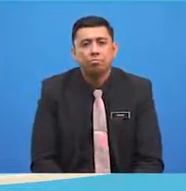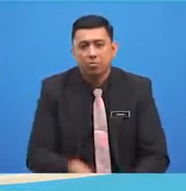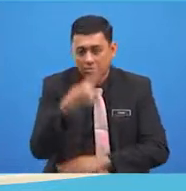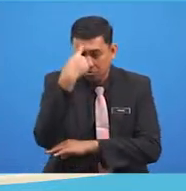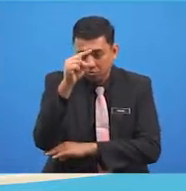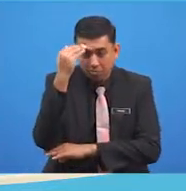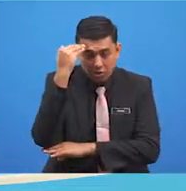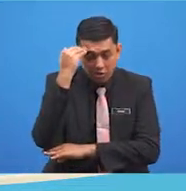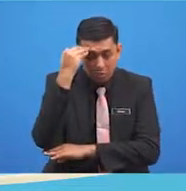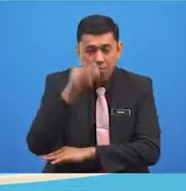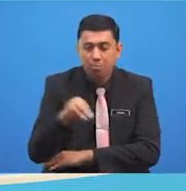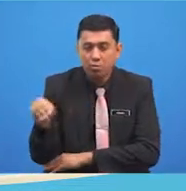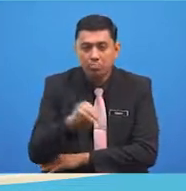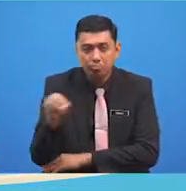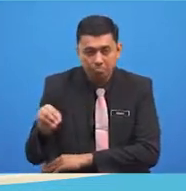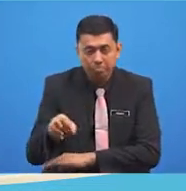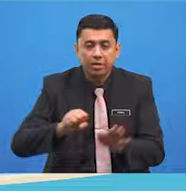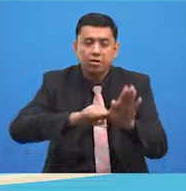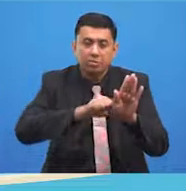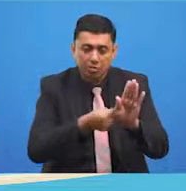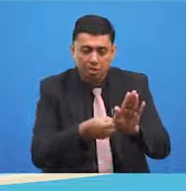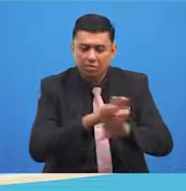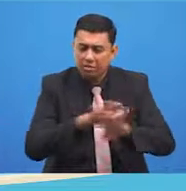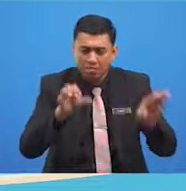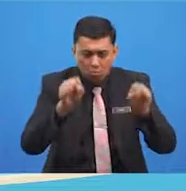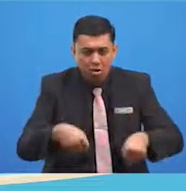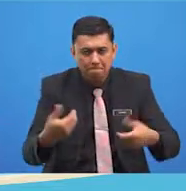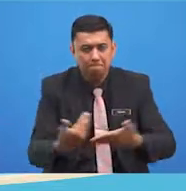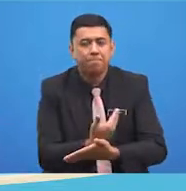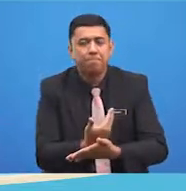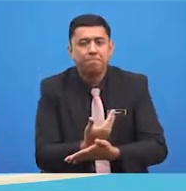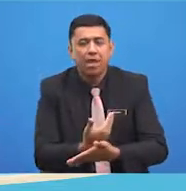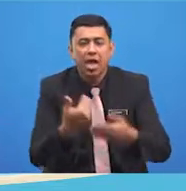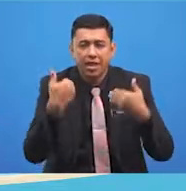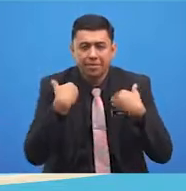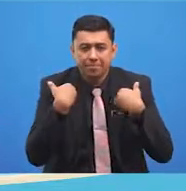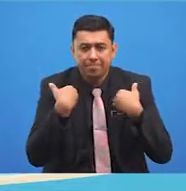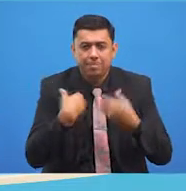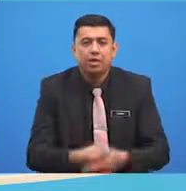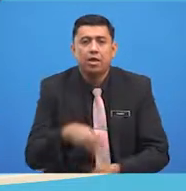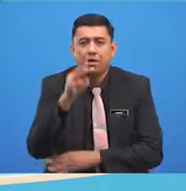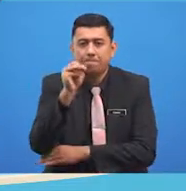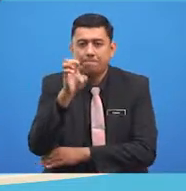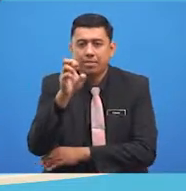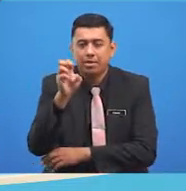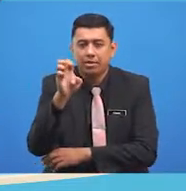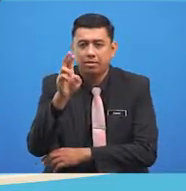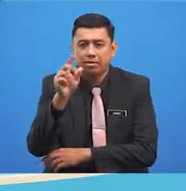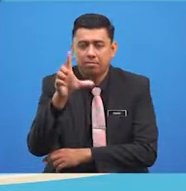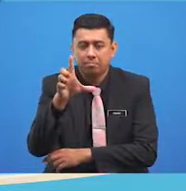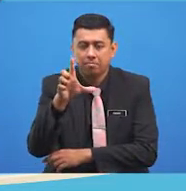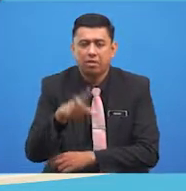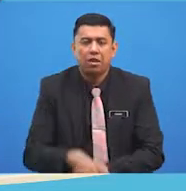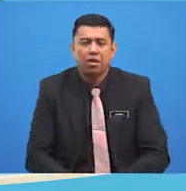Untuk pengetahuan murid-murid, sumber tidak boleh baharu terdiri daripada sumber mineral yang diperoleh